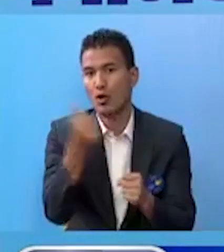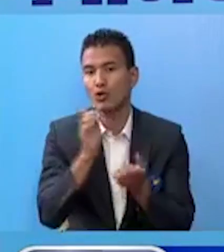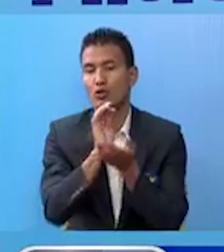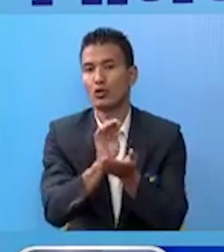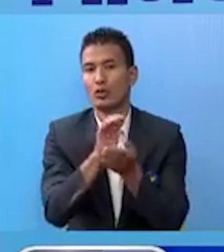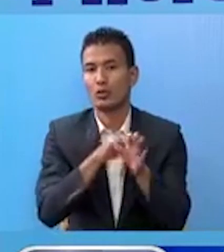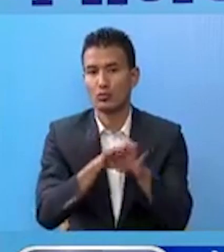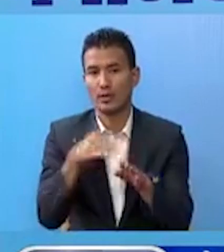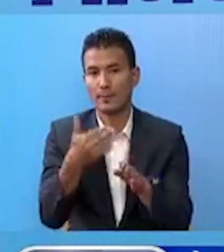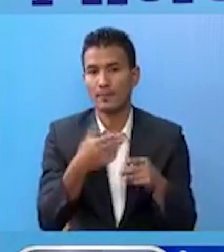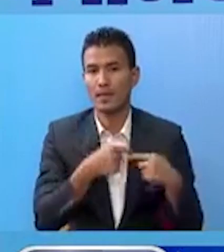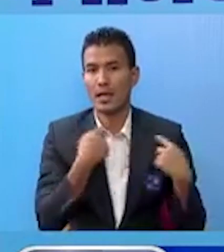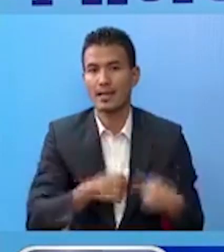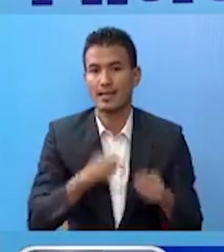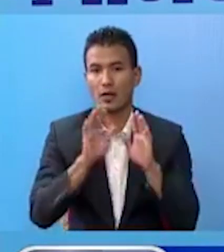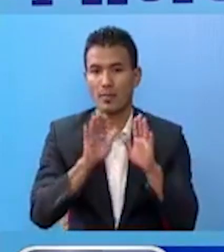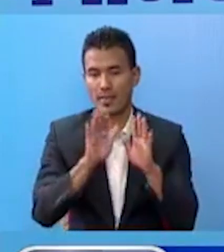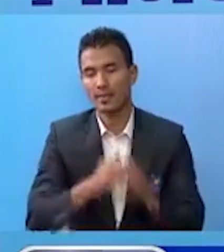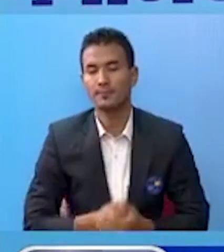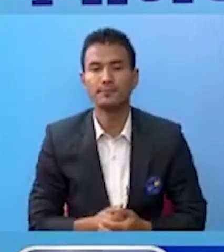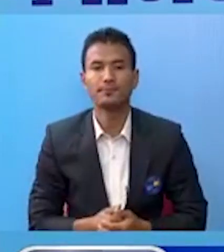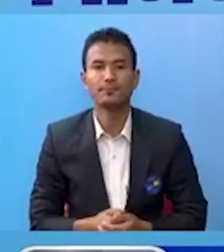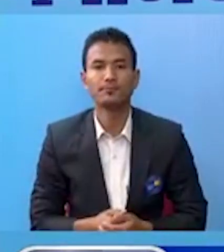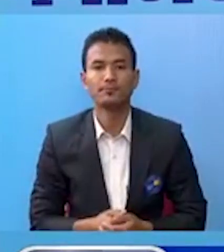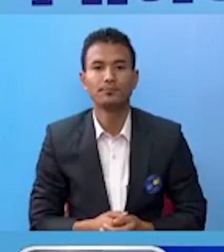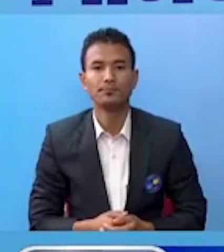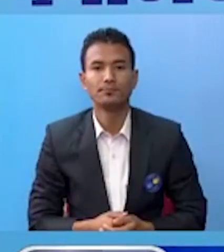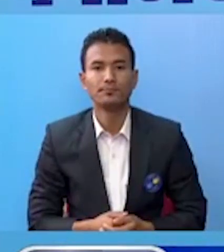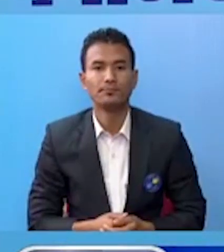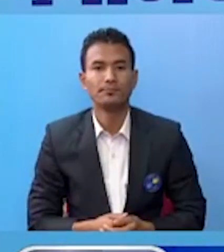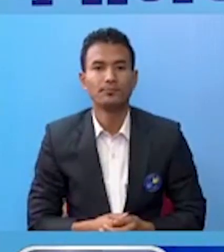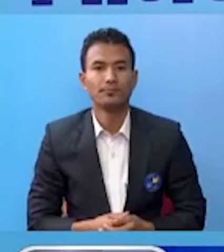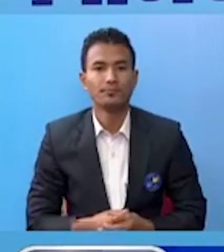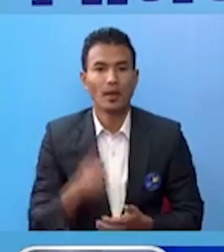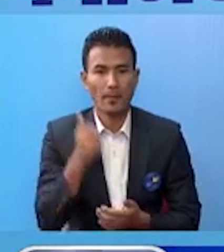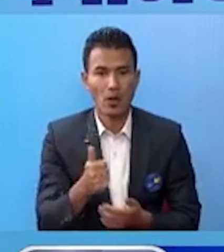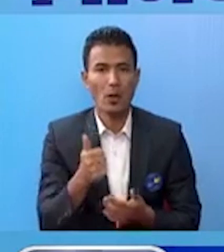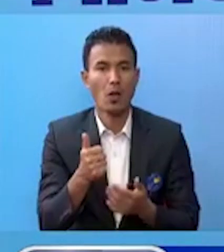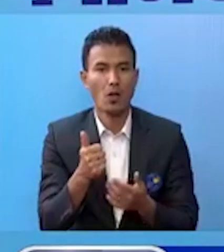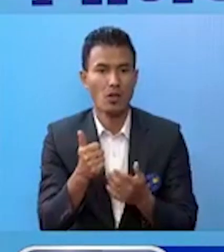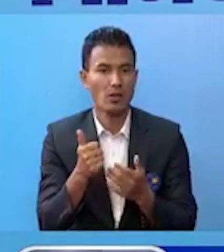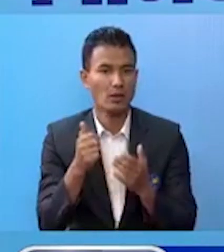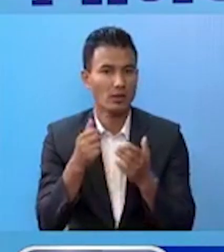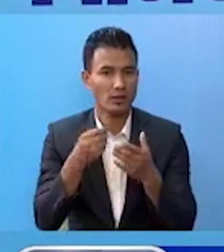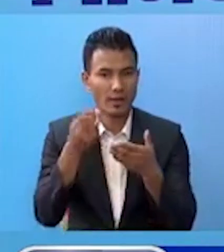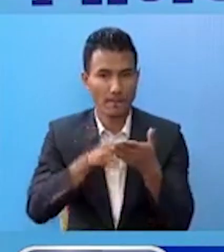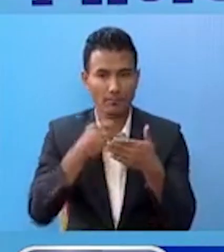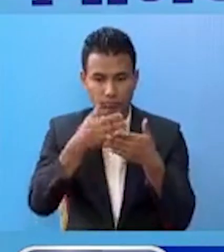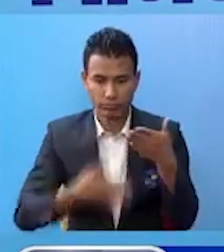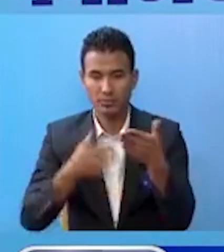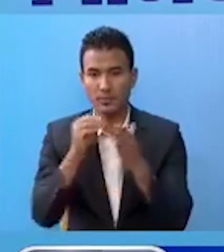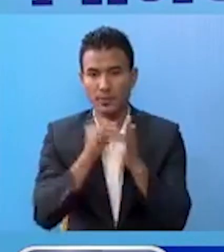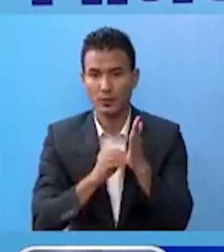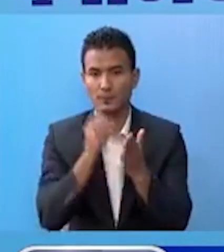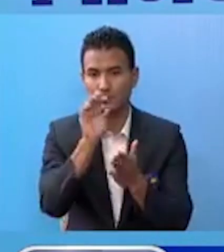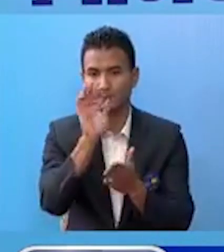सहयोगी शुभेच्छुकहरूलाई हार्दिक धन्यवाद दिन चाहन्छु। अब म विस्तृतमा विवरण प्रस्तुत